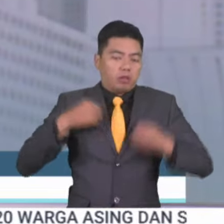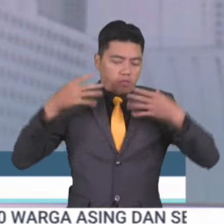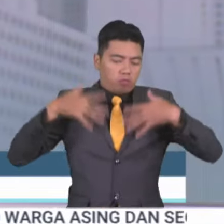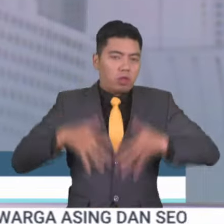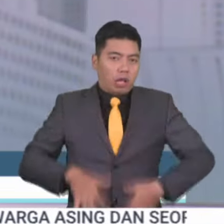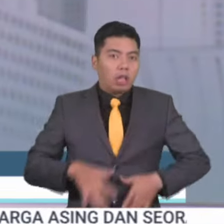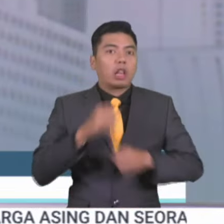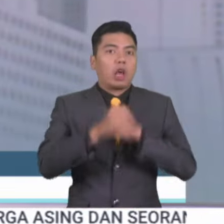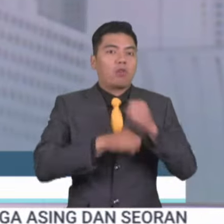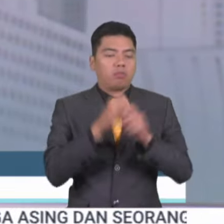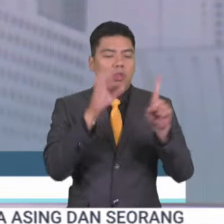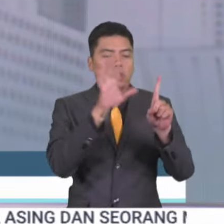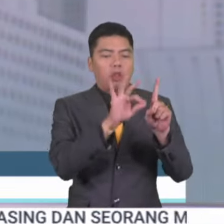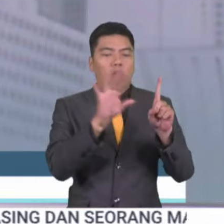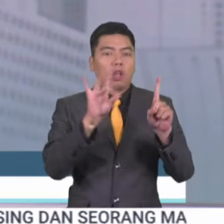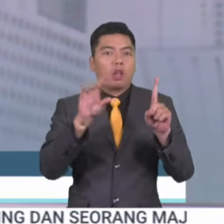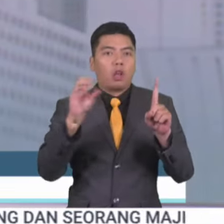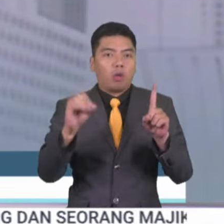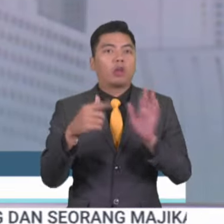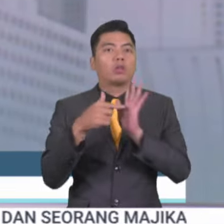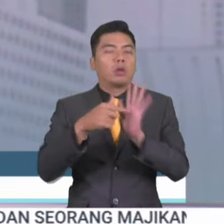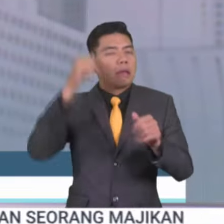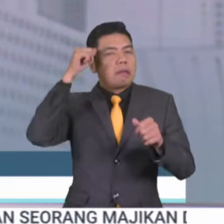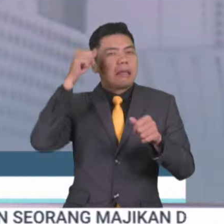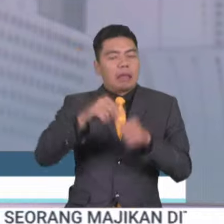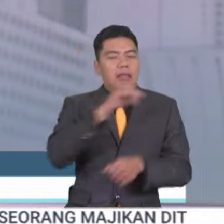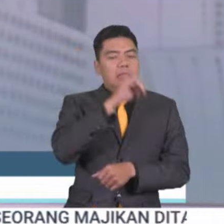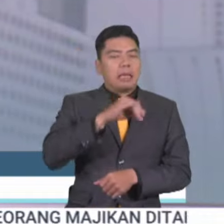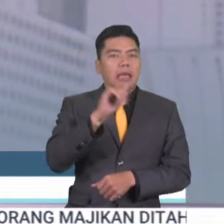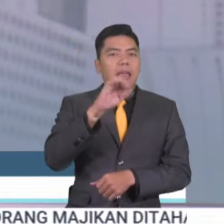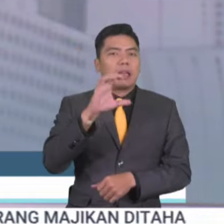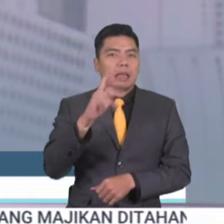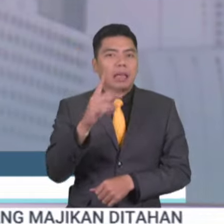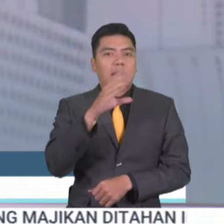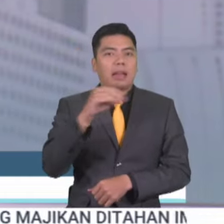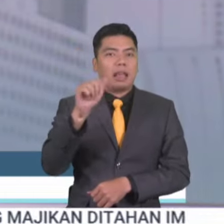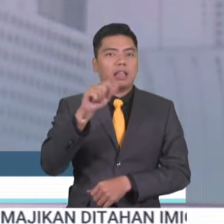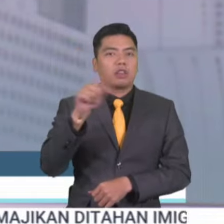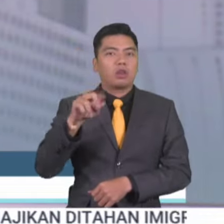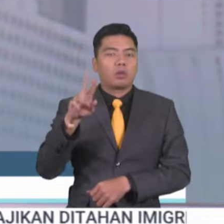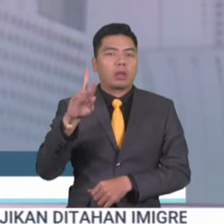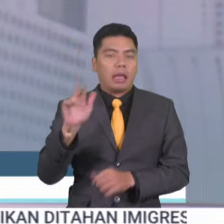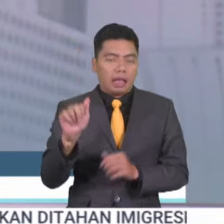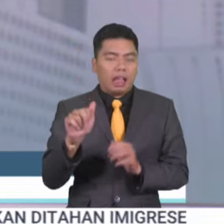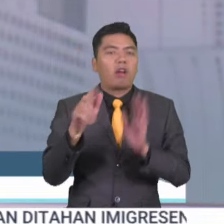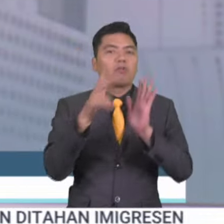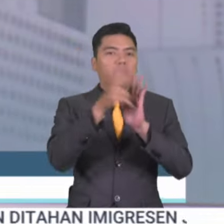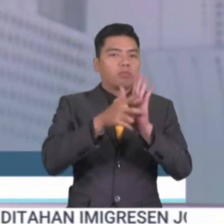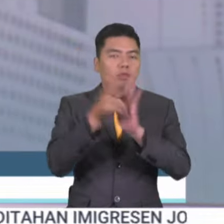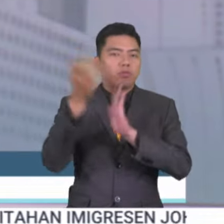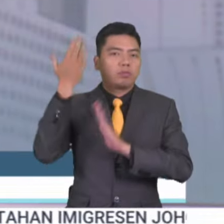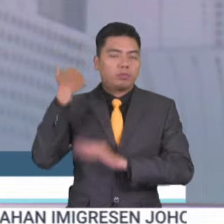hanya mengimbau zaman kegemilangan watak Zack dan Azura, malah ia diadakan secara lebih santai.